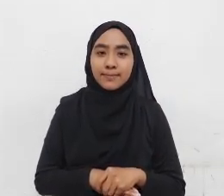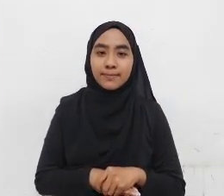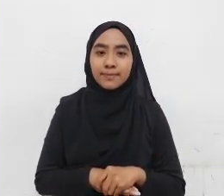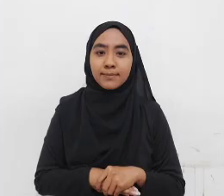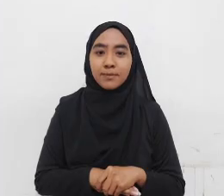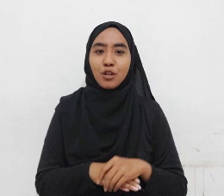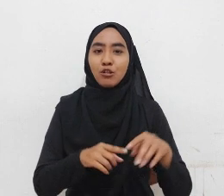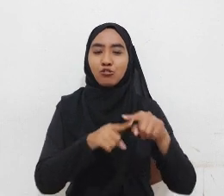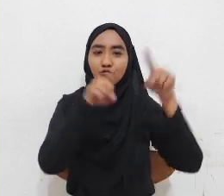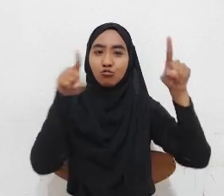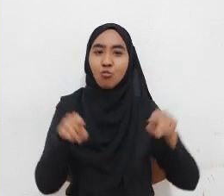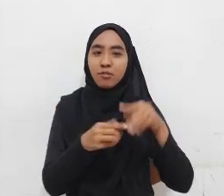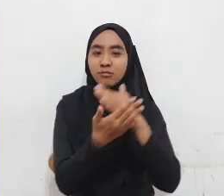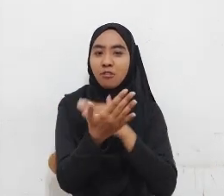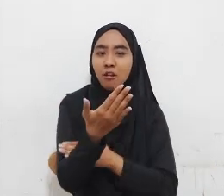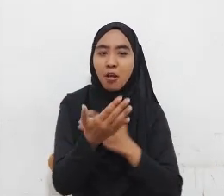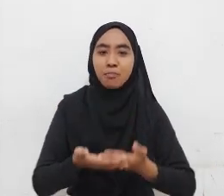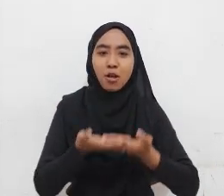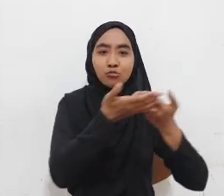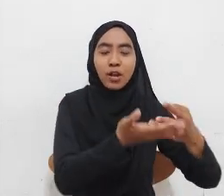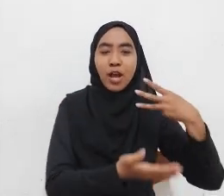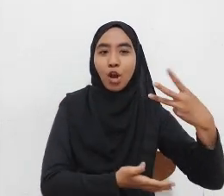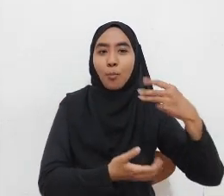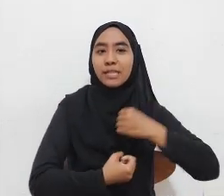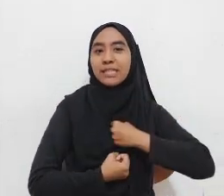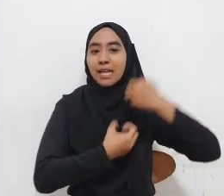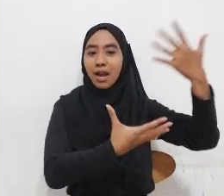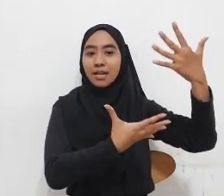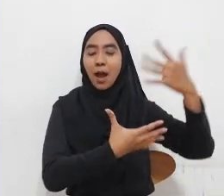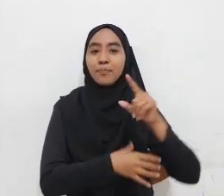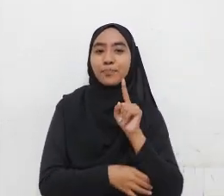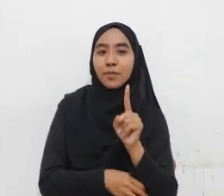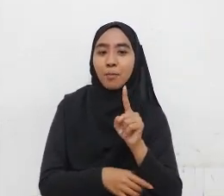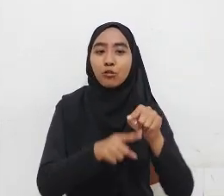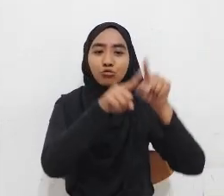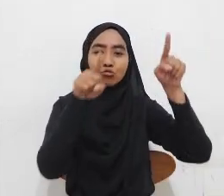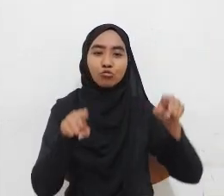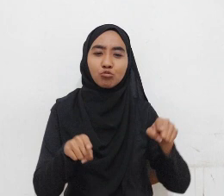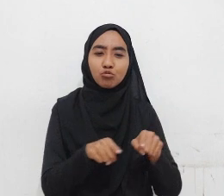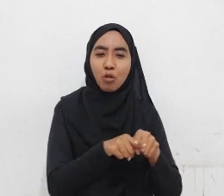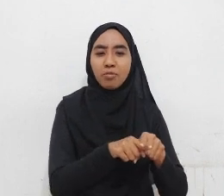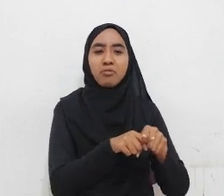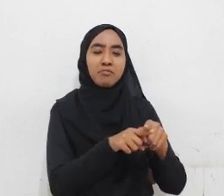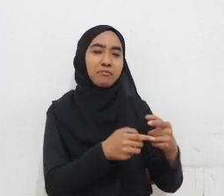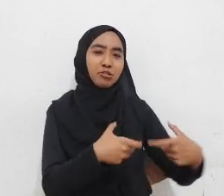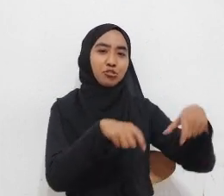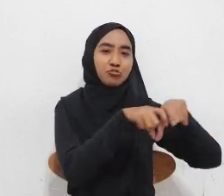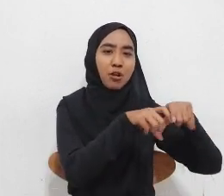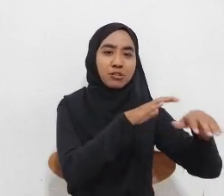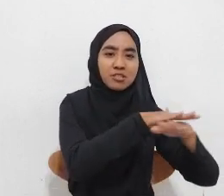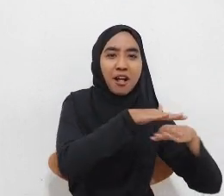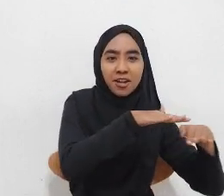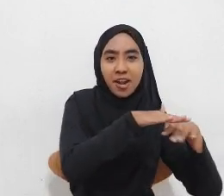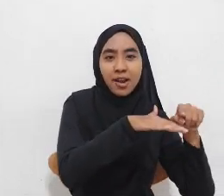ditetapkan. Syarat pengajuan ekonomi syariah. 1. Surat gugatan